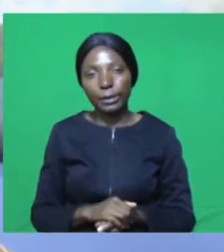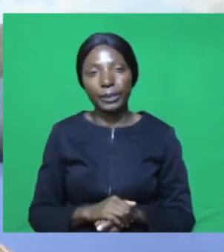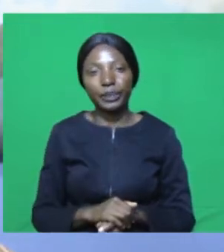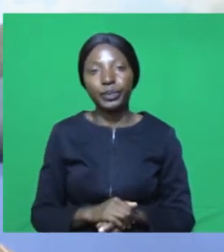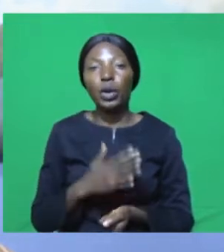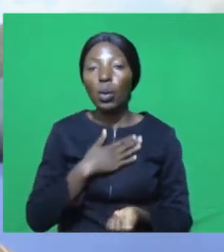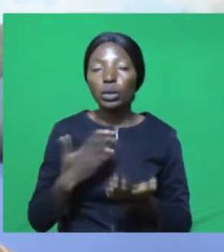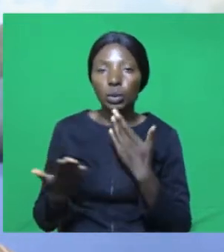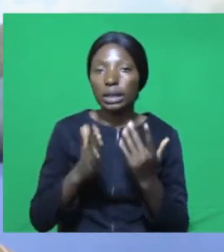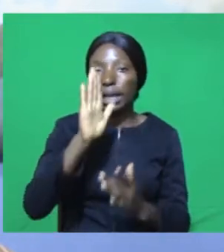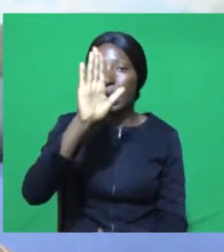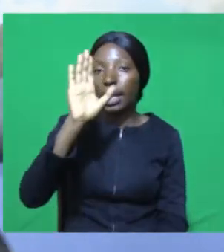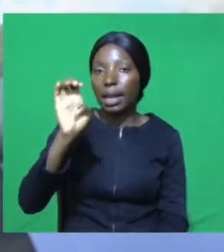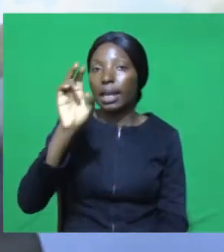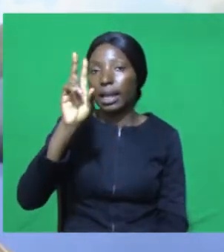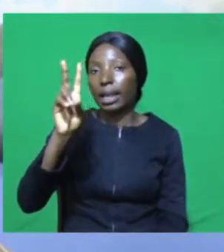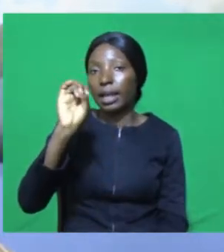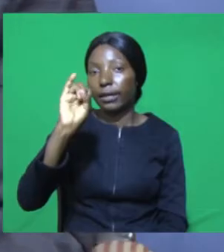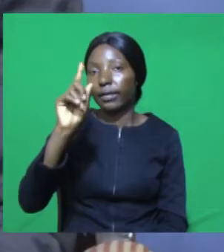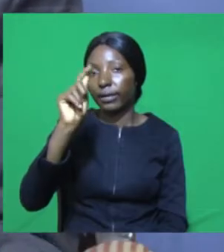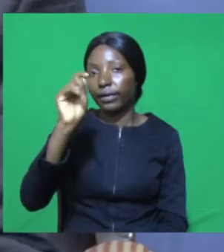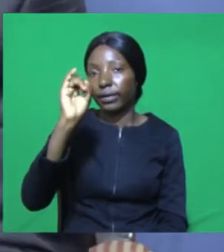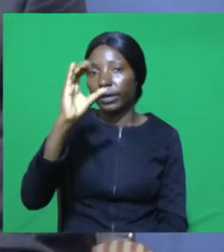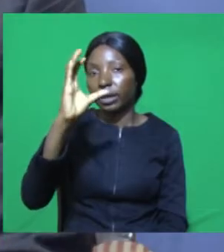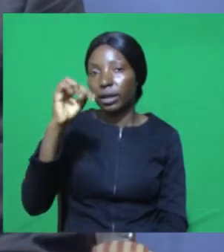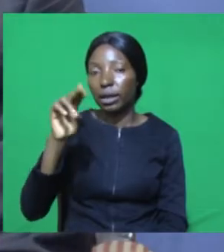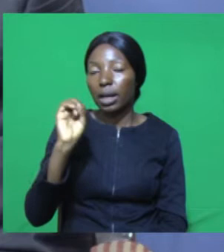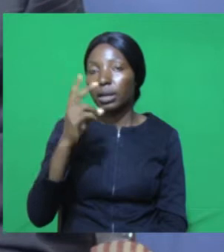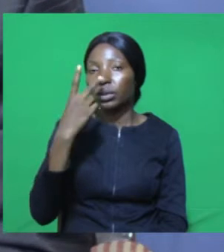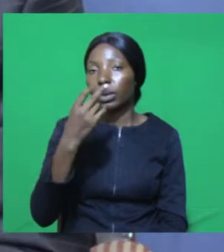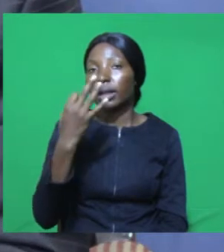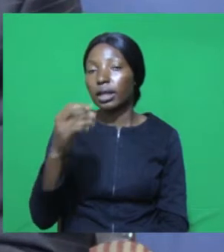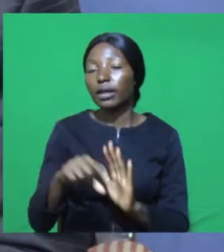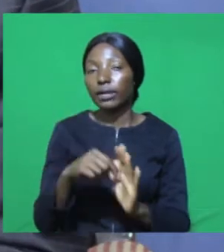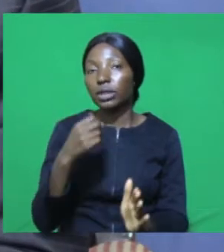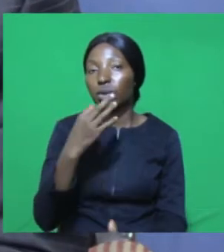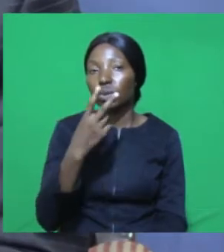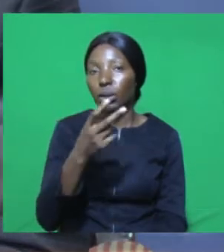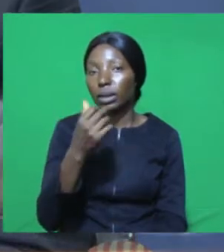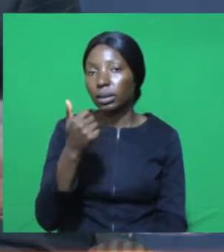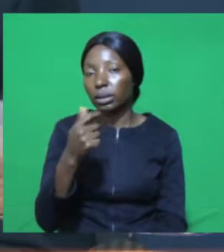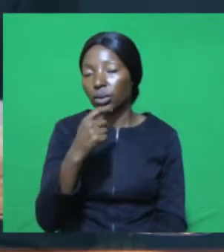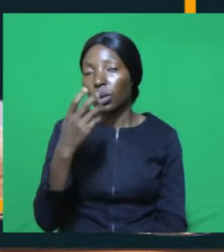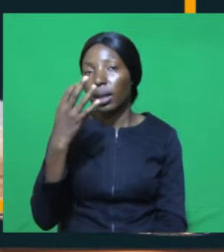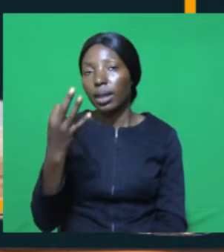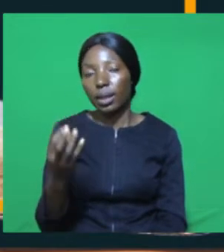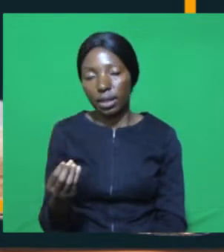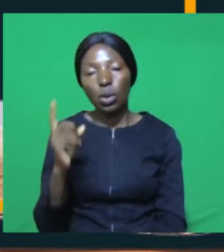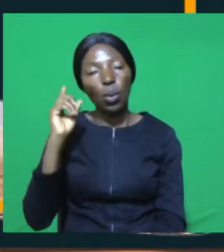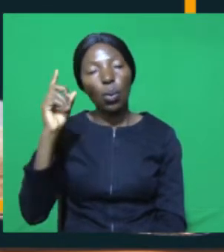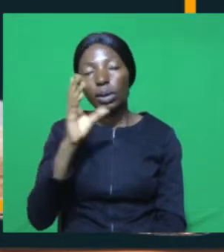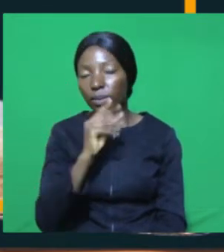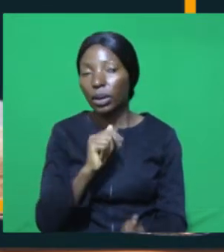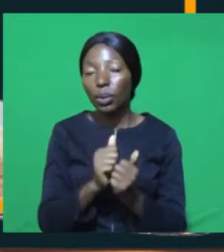Saka mukaenda pana Leviticus 23 verse 26 to 30. Leviticus 23 verse 26 to 30. Jehovha wakataura na